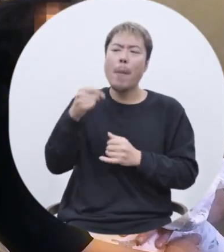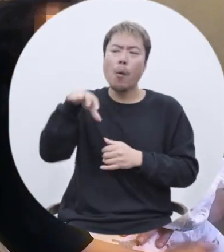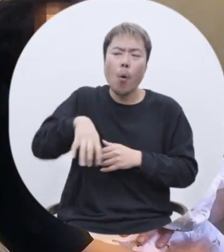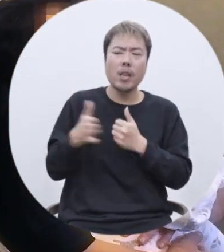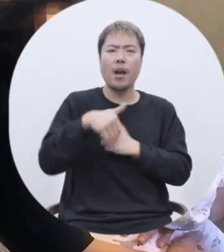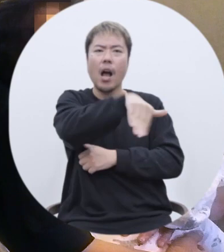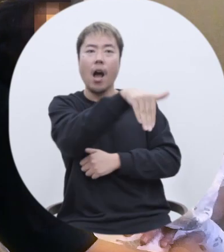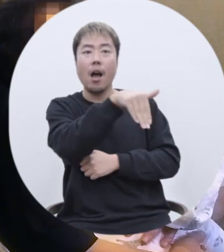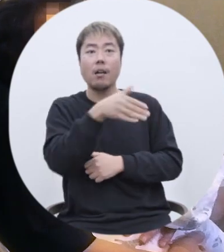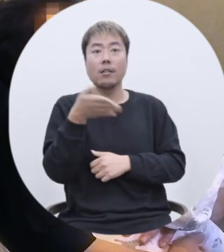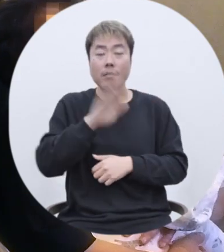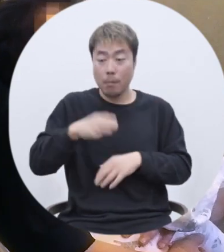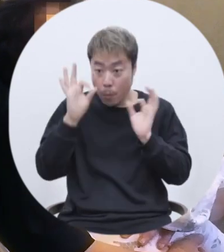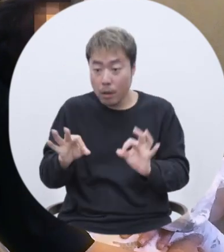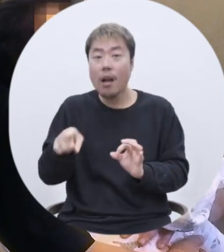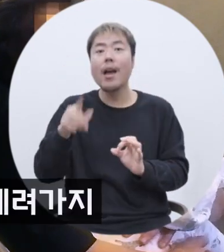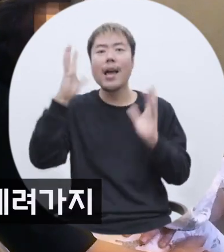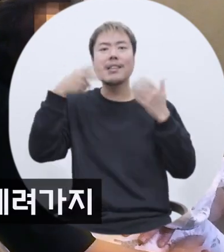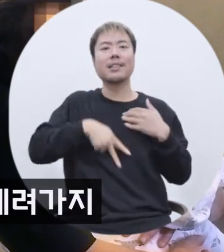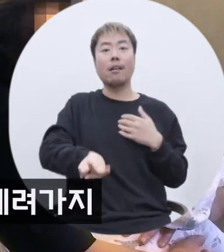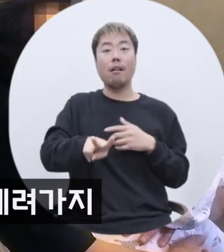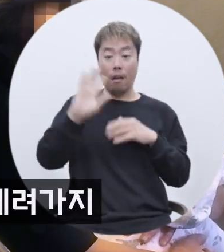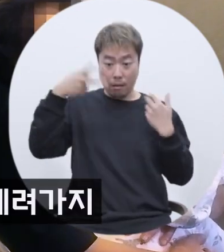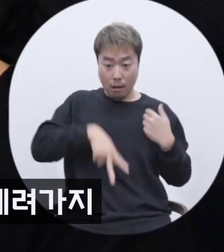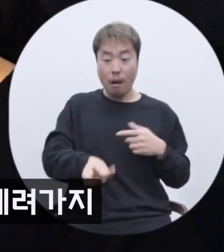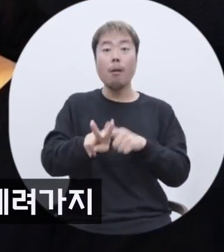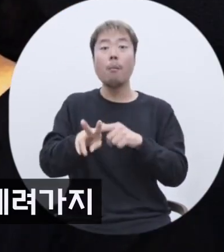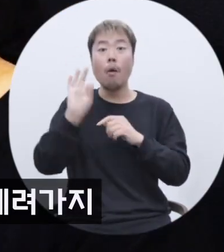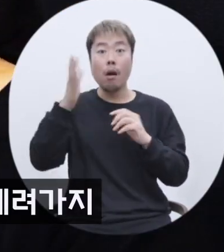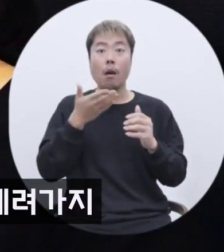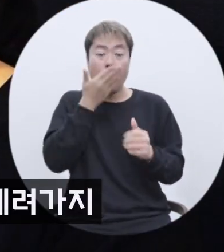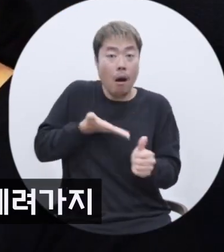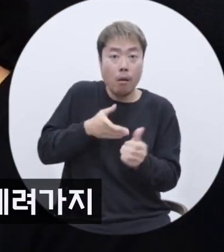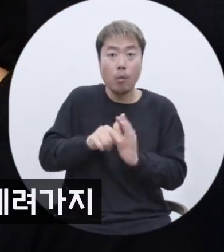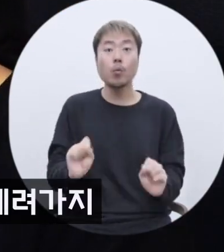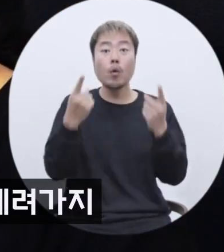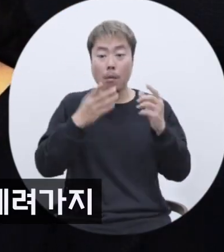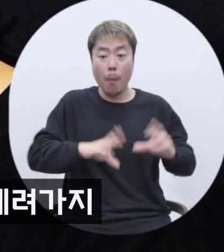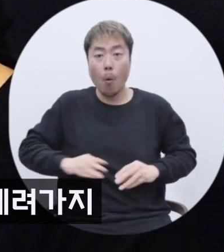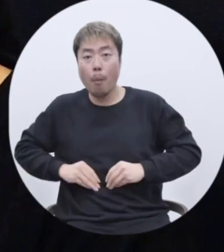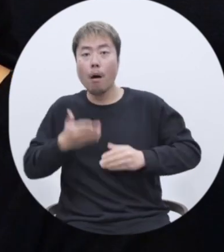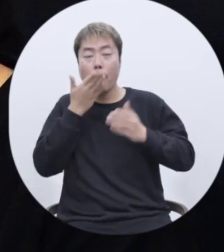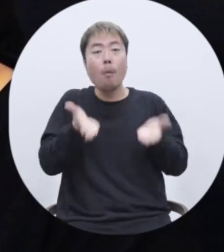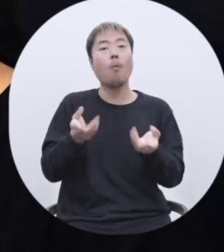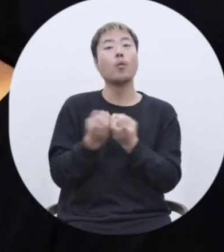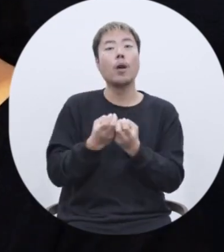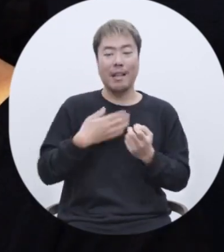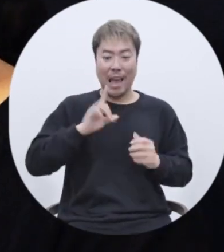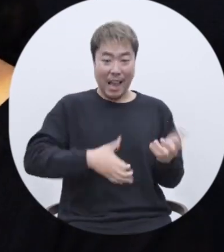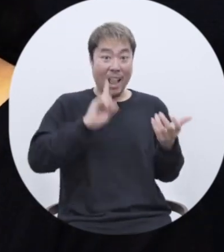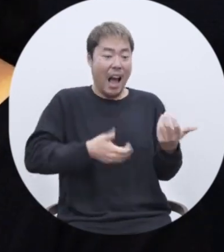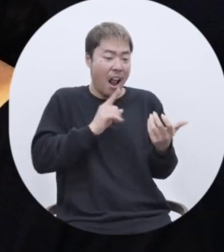근데 보니까 쌍둥이시더라고요. 쌍둥이인 분들은 애가 동시에 배가 고프면 어떻게 데려가지? 나는